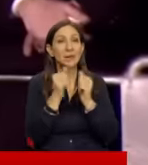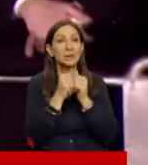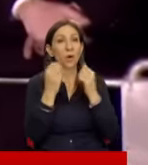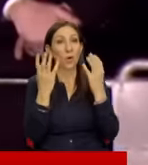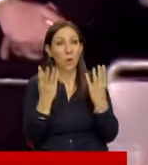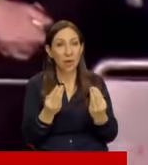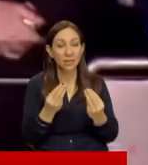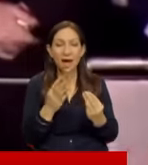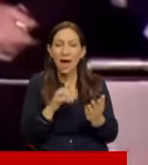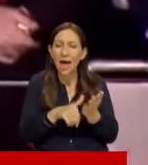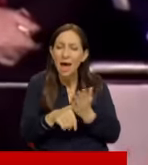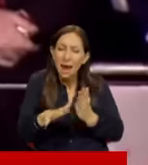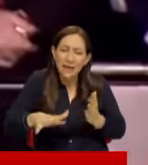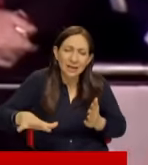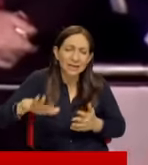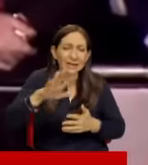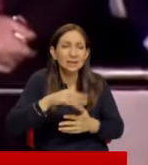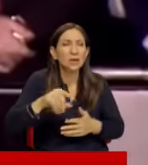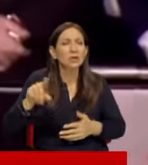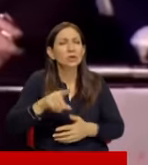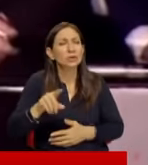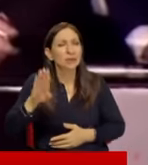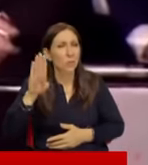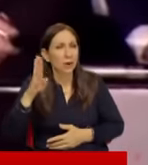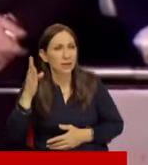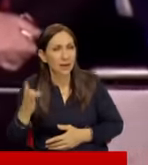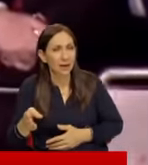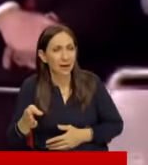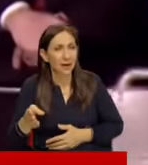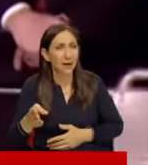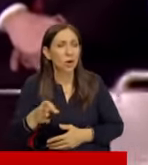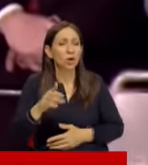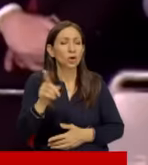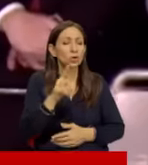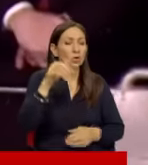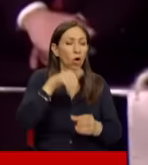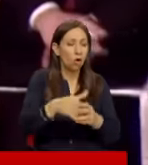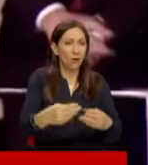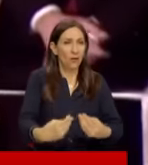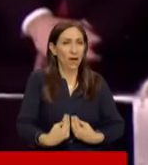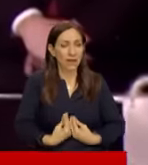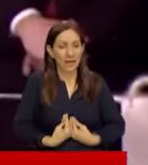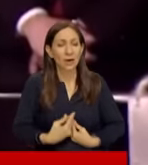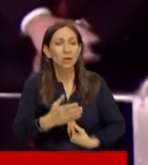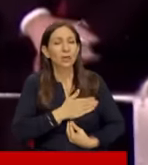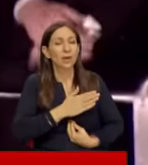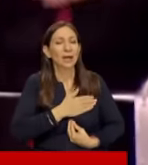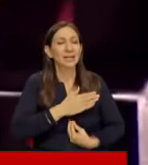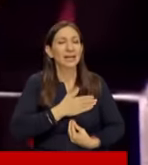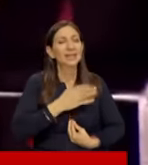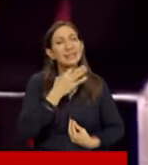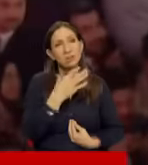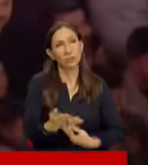olan herkese, Kürt demokratlara, Kürt seçmenlere yürekten